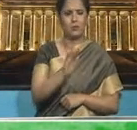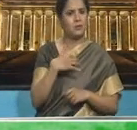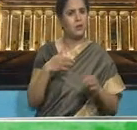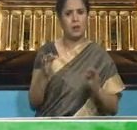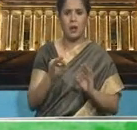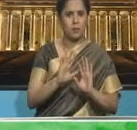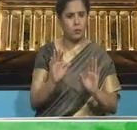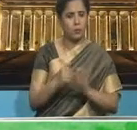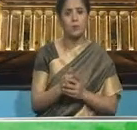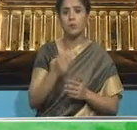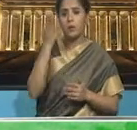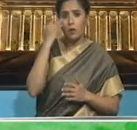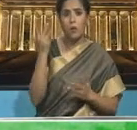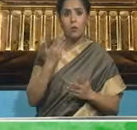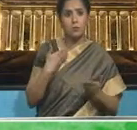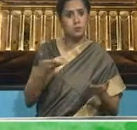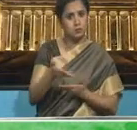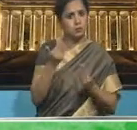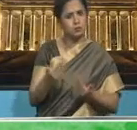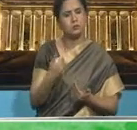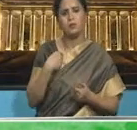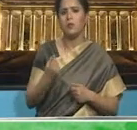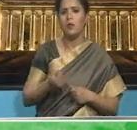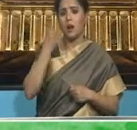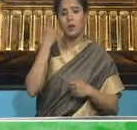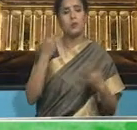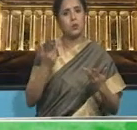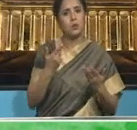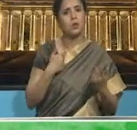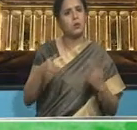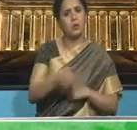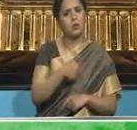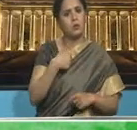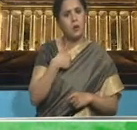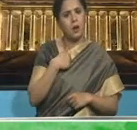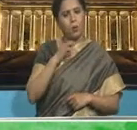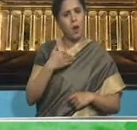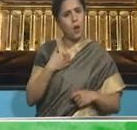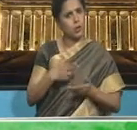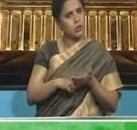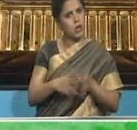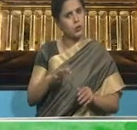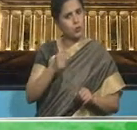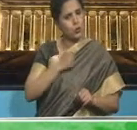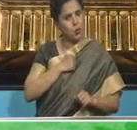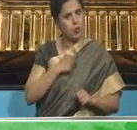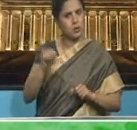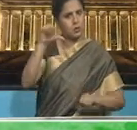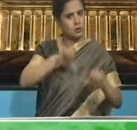है, क्योंकि हमने ये समझ लिया है कि हमारा नेतृत्व, हमारे